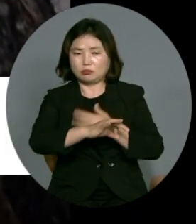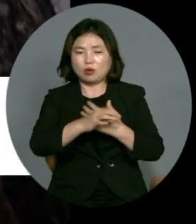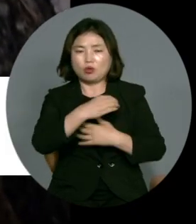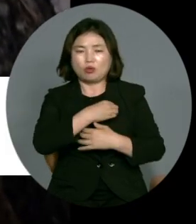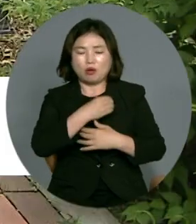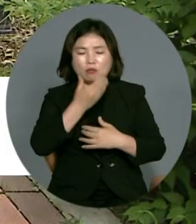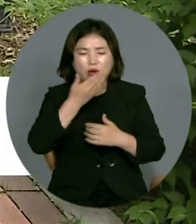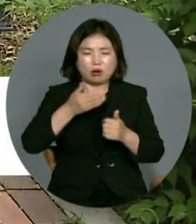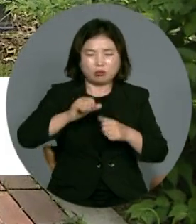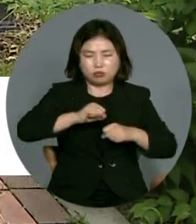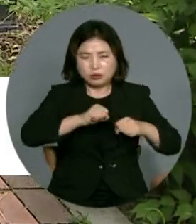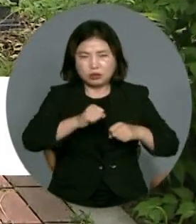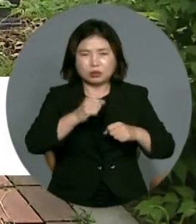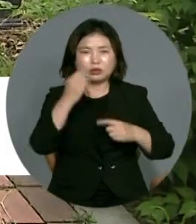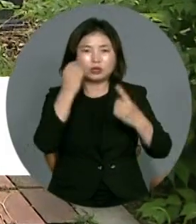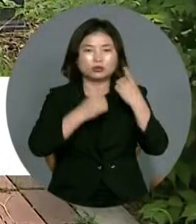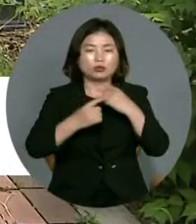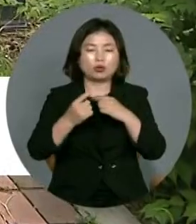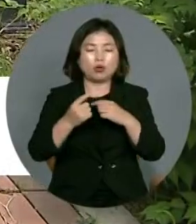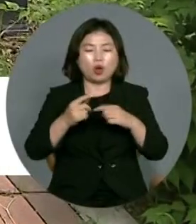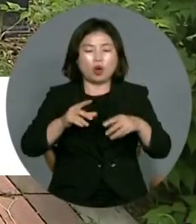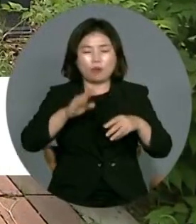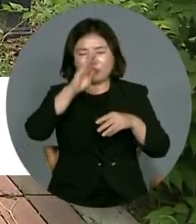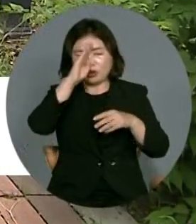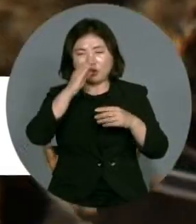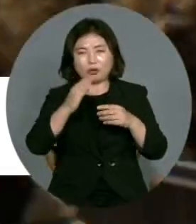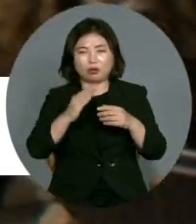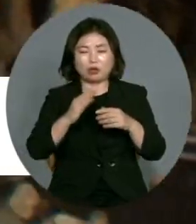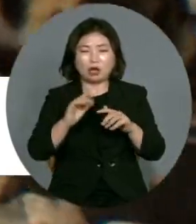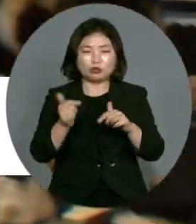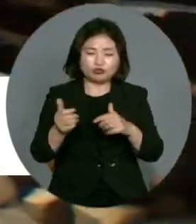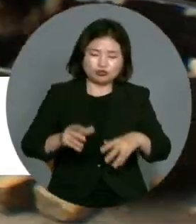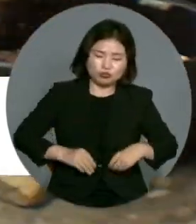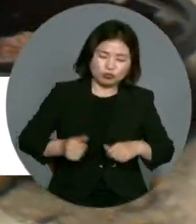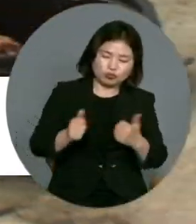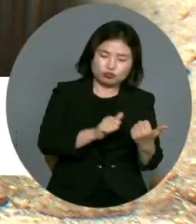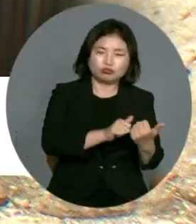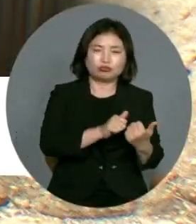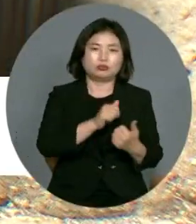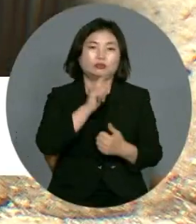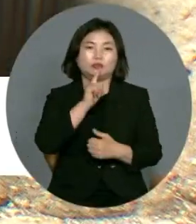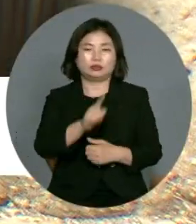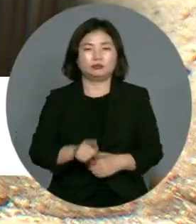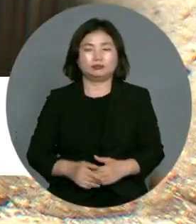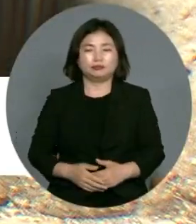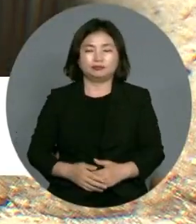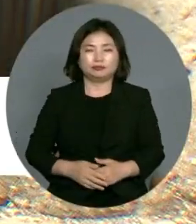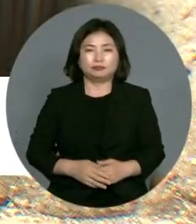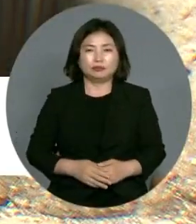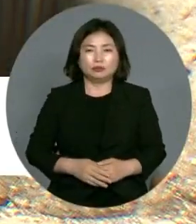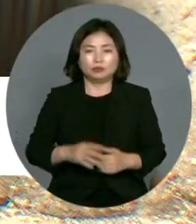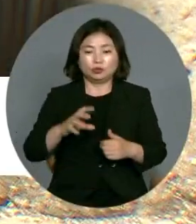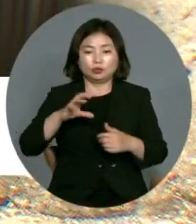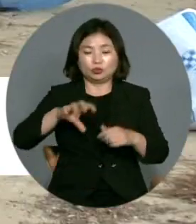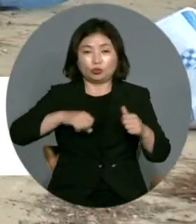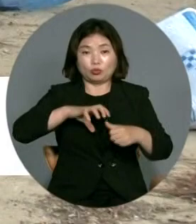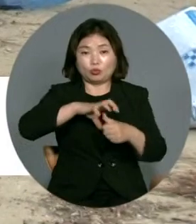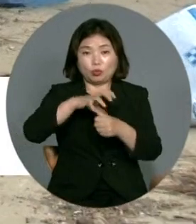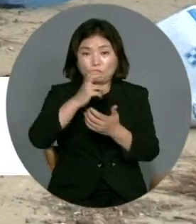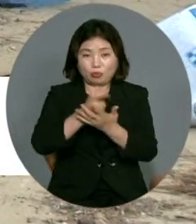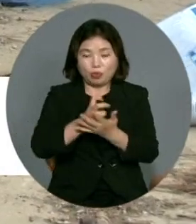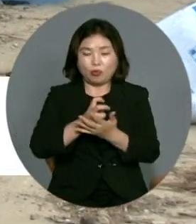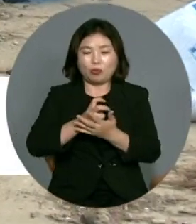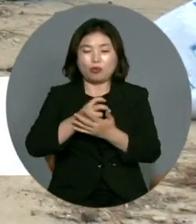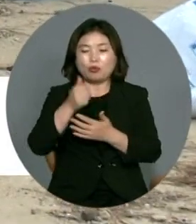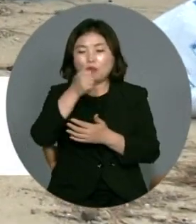위험한 먹이 활동을 하다 다치고 병에 걸리거나 굶어 죽을 수밖에 없다고 말합니다. 동물보호법이